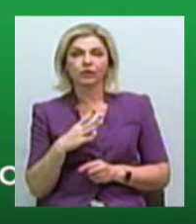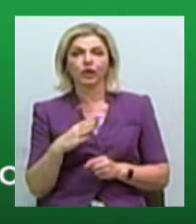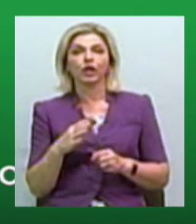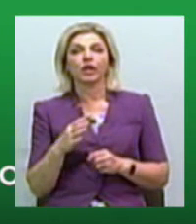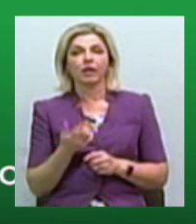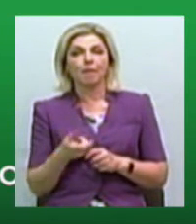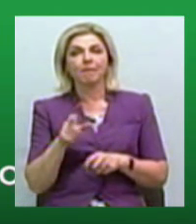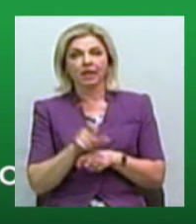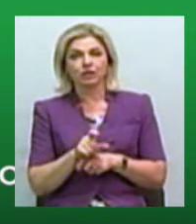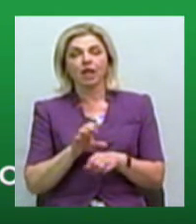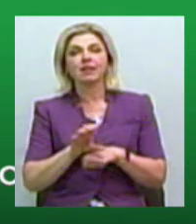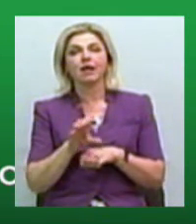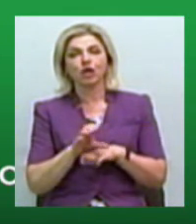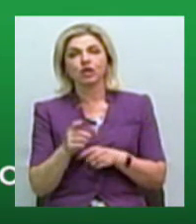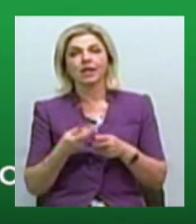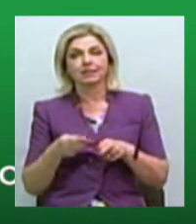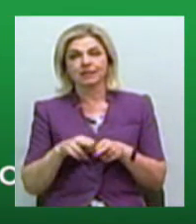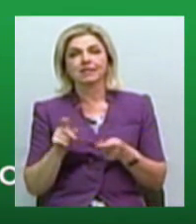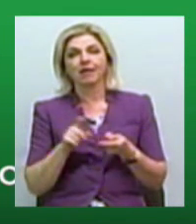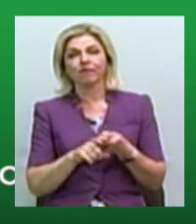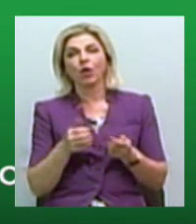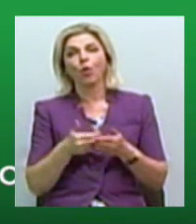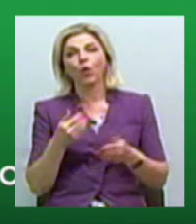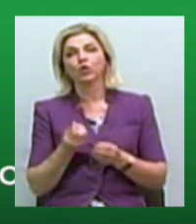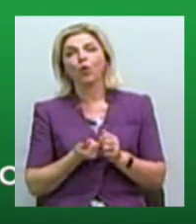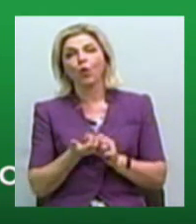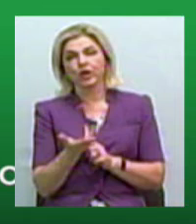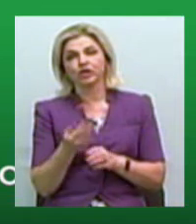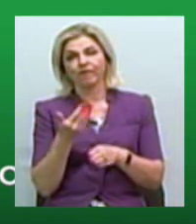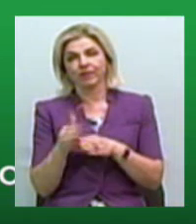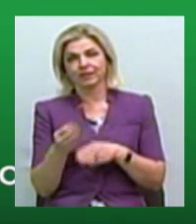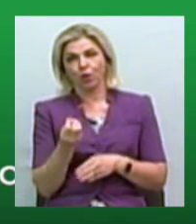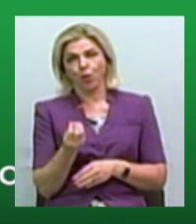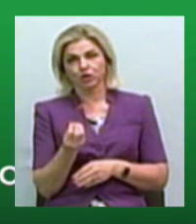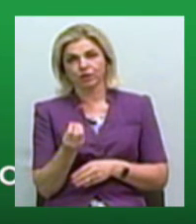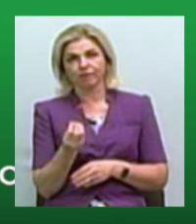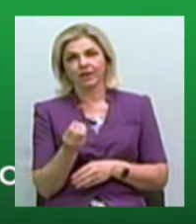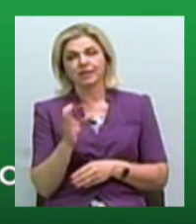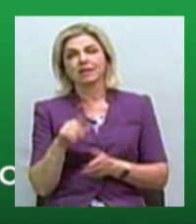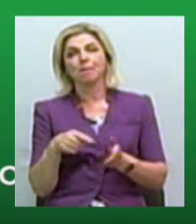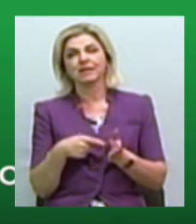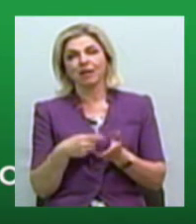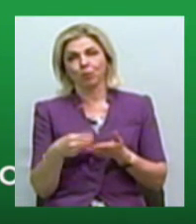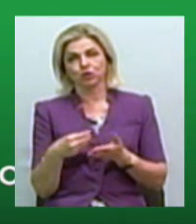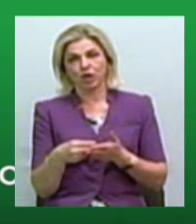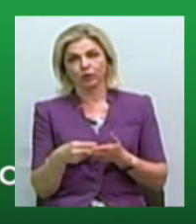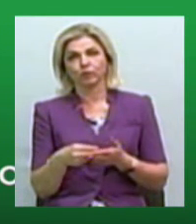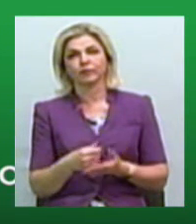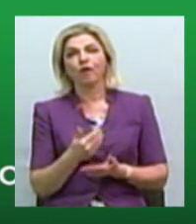і тиражі, а це залежить і від кількості видалених коштів з місцевого бюджету.